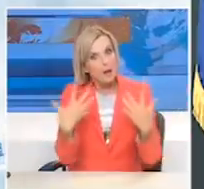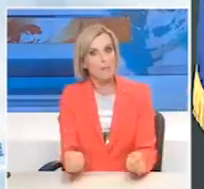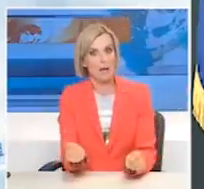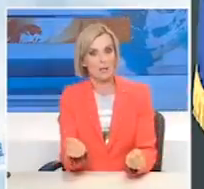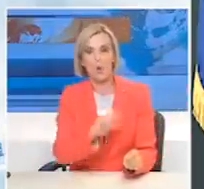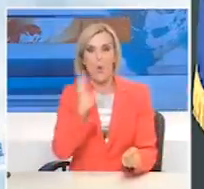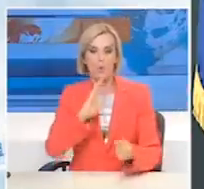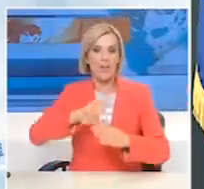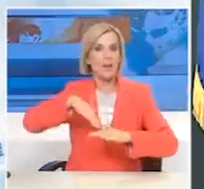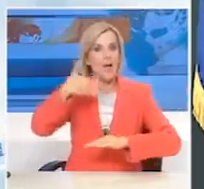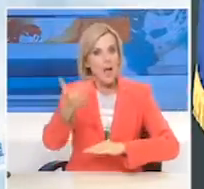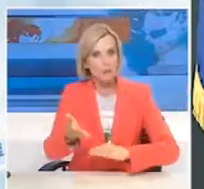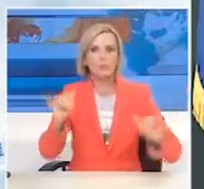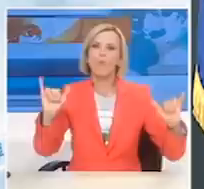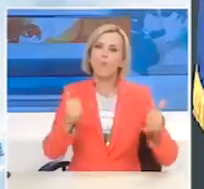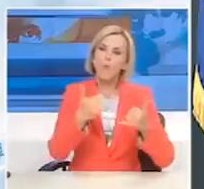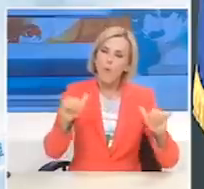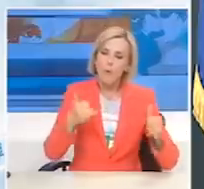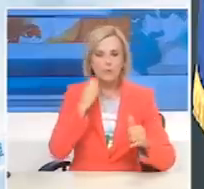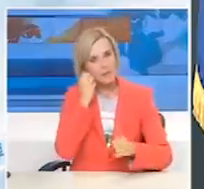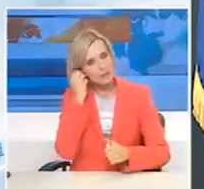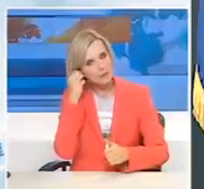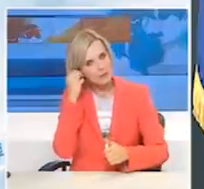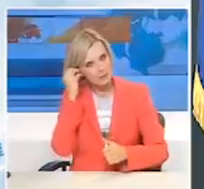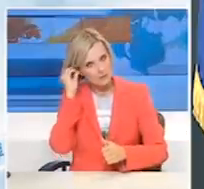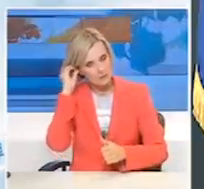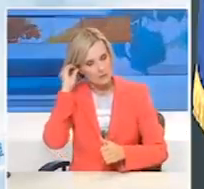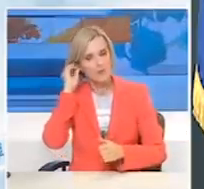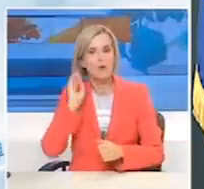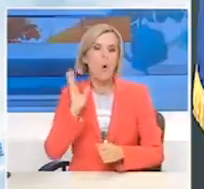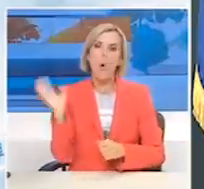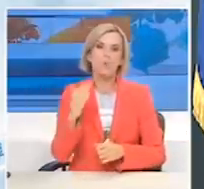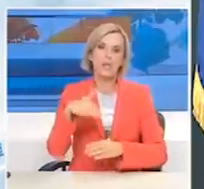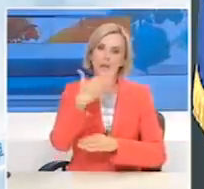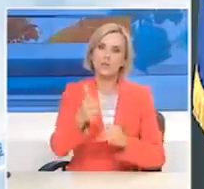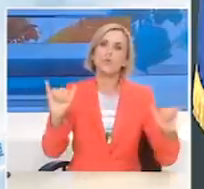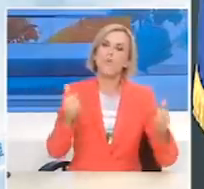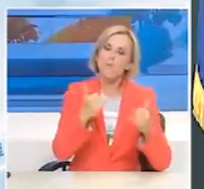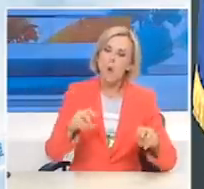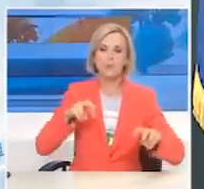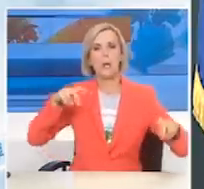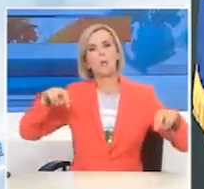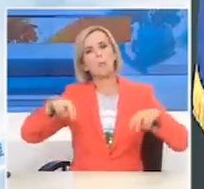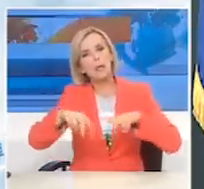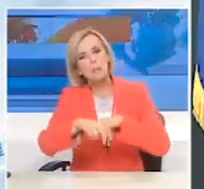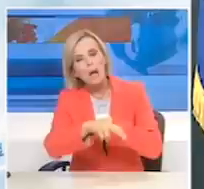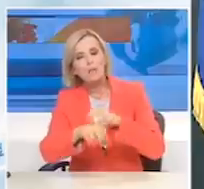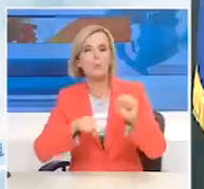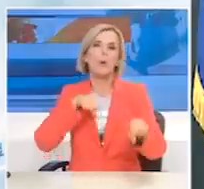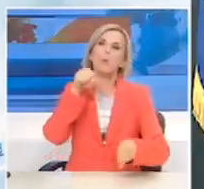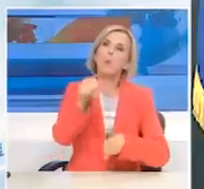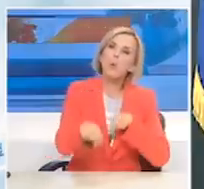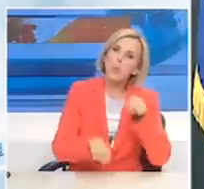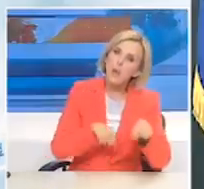βγαίνουμε έξω. Όχι για τις δουλειές μας, όπου τηρούμε τις οδηγίες έτσι κι αλλιώς, αλλά για να χαλαρώσουμε, όταν βγαίνουμε για να